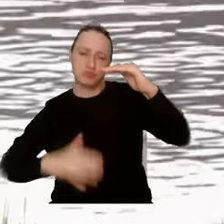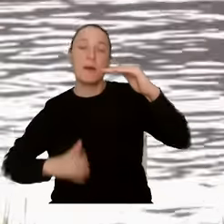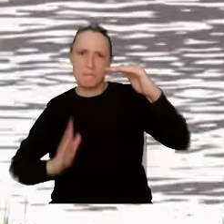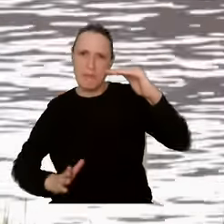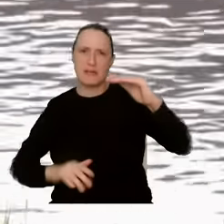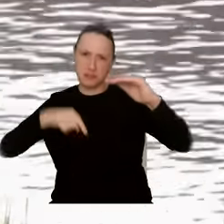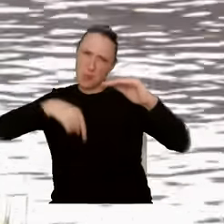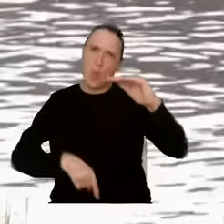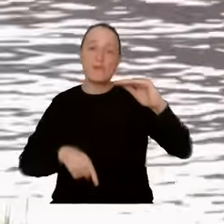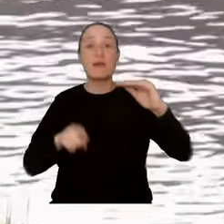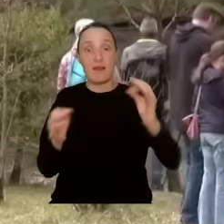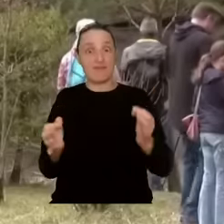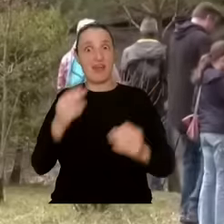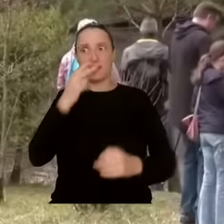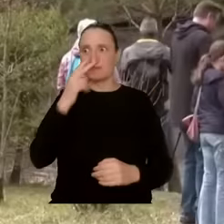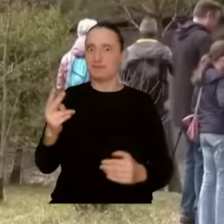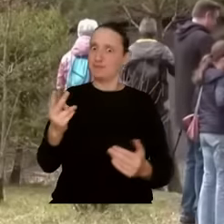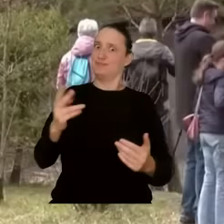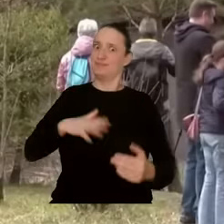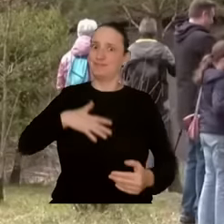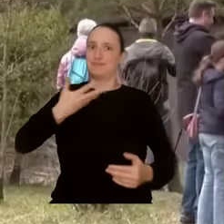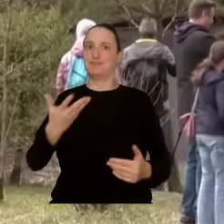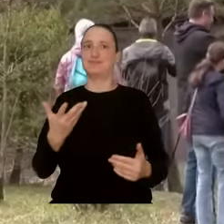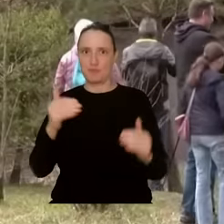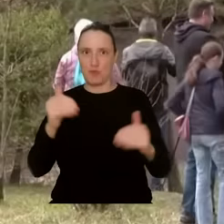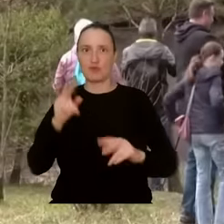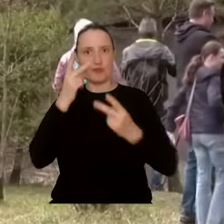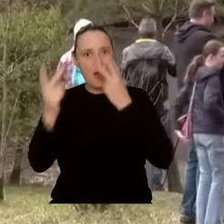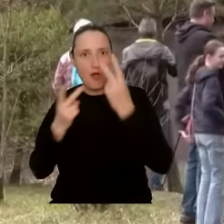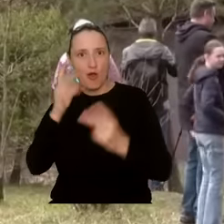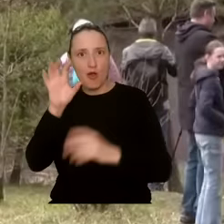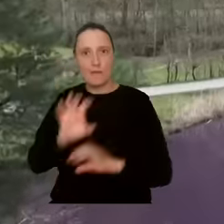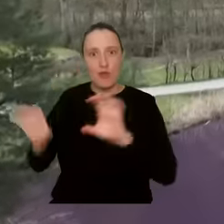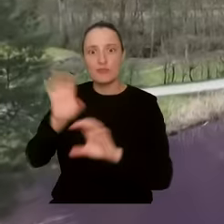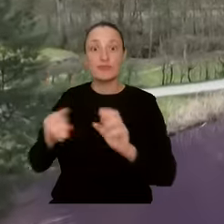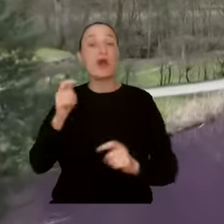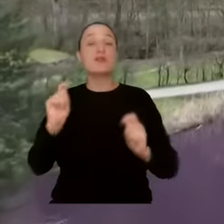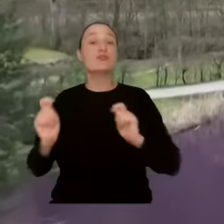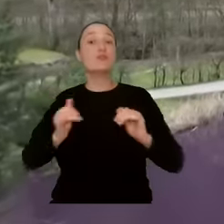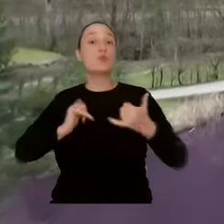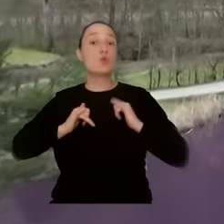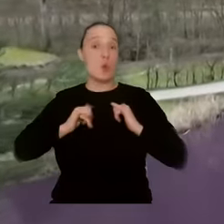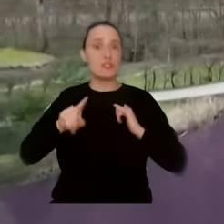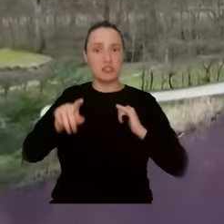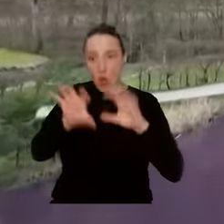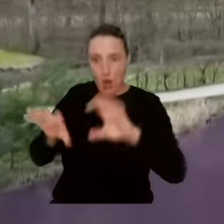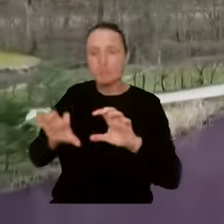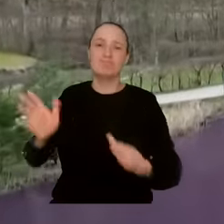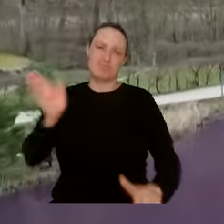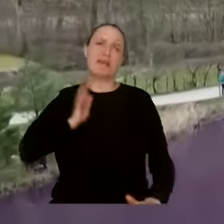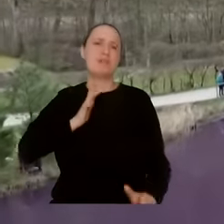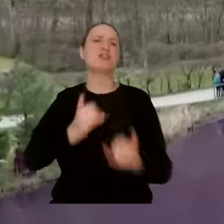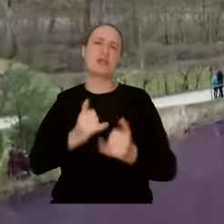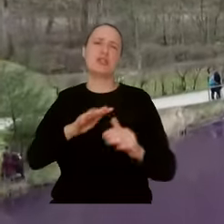spokojnie cieszyć się tym wspaniałym widokiem. Zdaniem naukowców, podziwianie przez turystów kolorowej tafli jeziora jest bezpieczne na otwartych